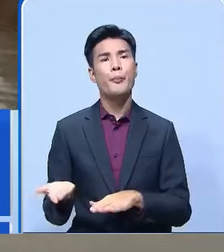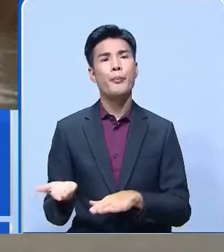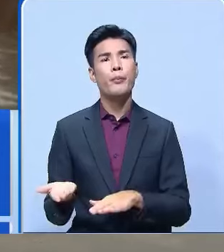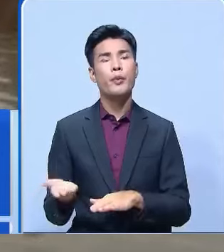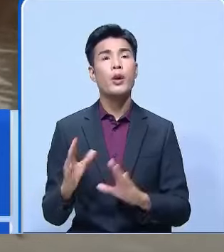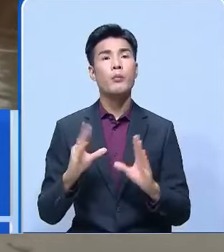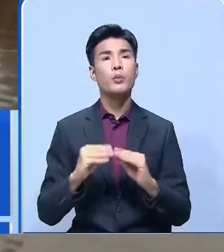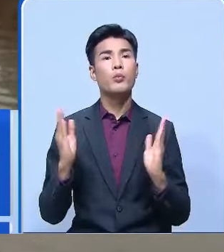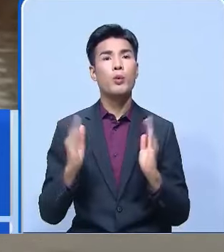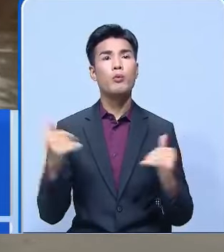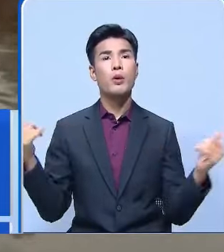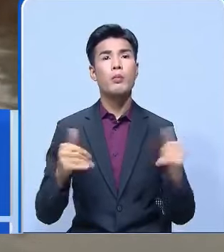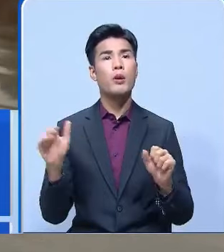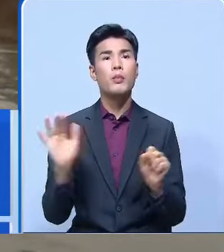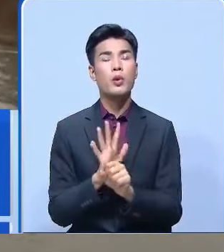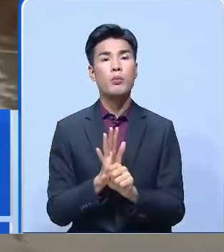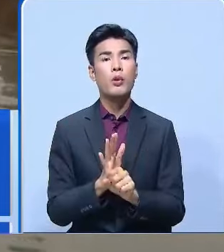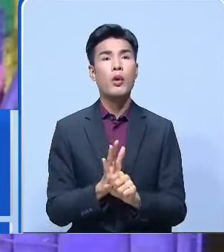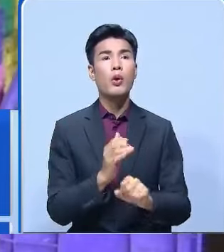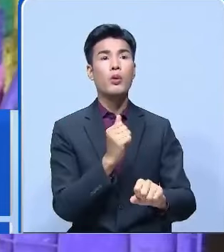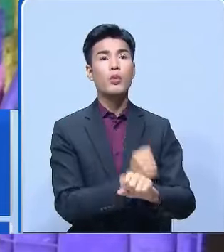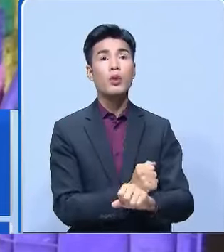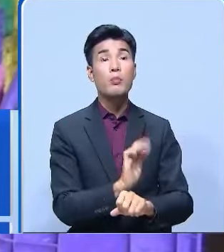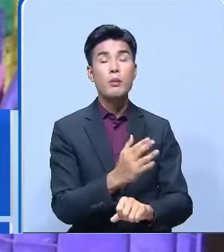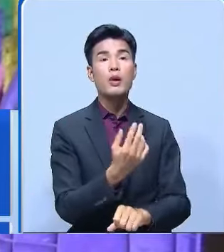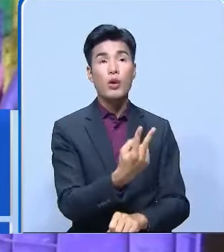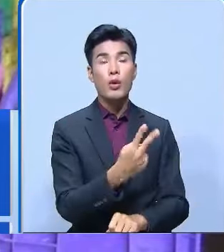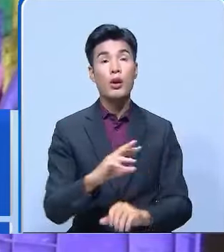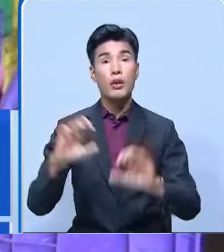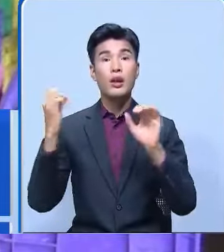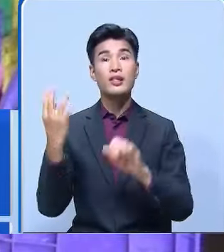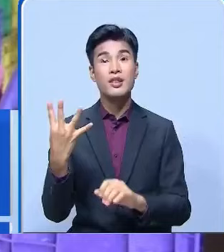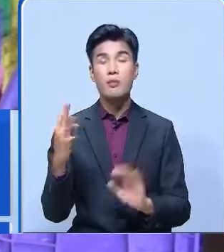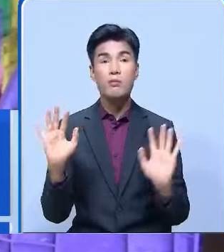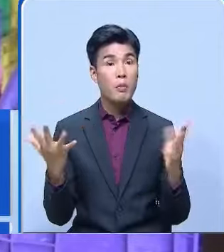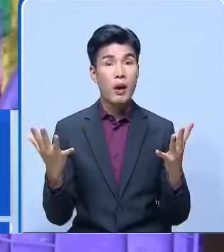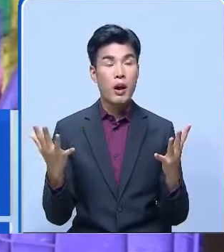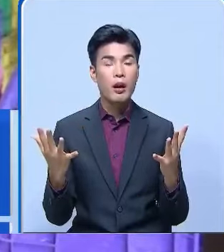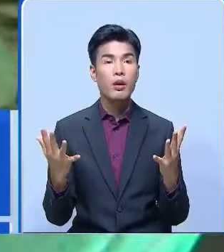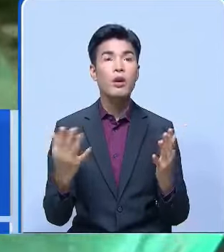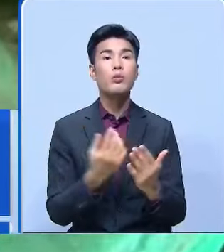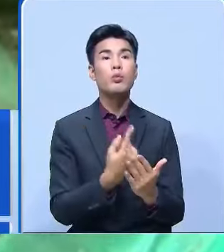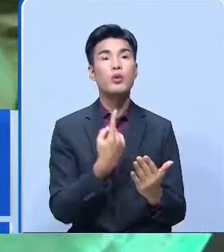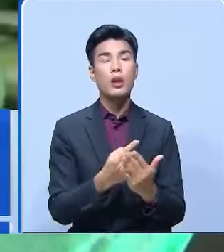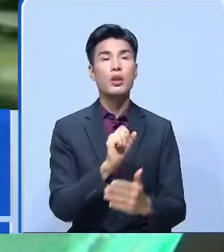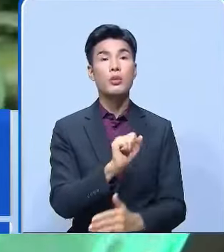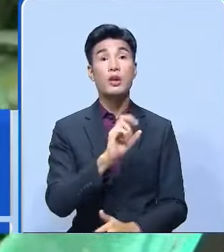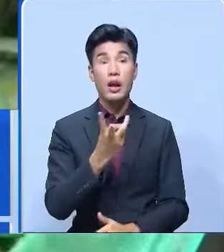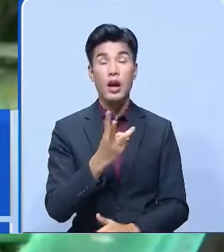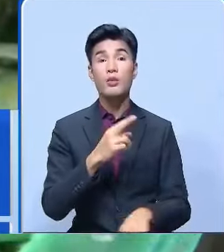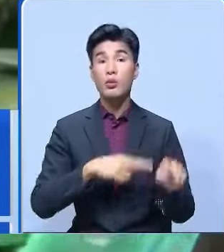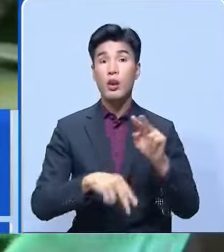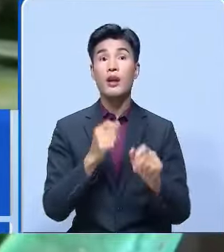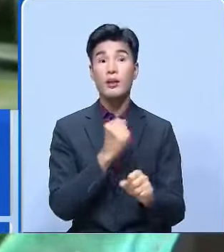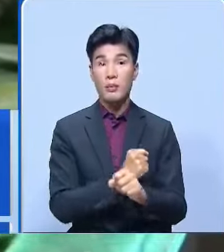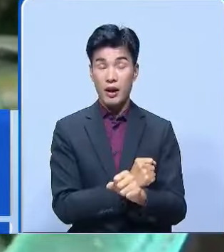ชุมไม่ครบค่ะค่ะตัวแทนฝั่งลูกจ้าง2คนและตัวแทนภาครัฐ4คนประกอบด้วยผู้แทนจากกรมสวัสดิการและคุ้มครองแรงงาน